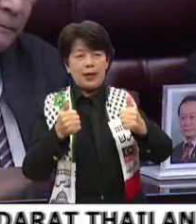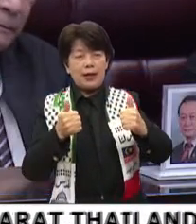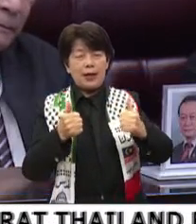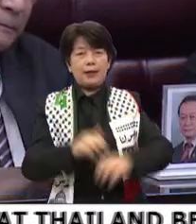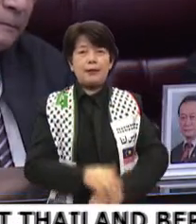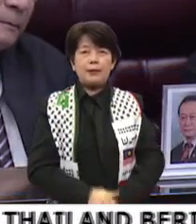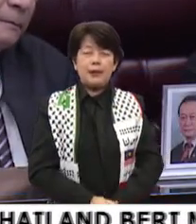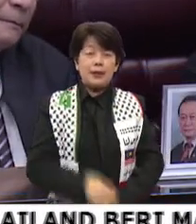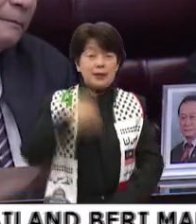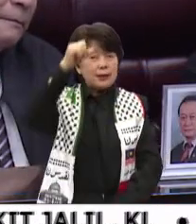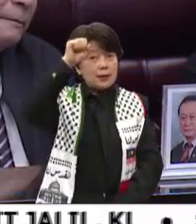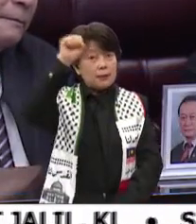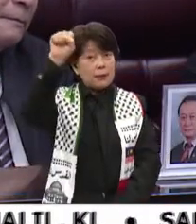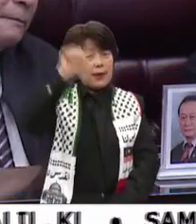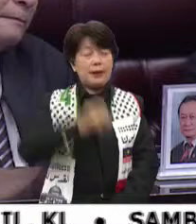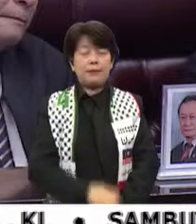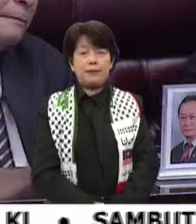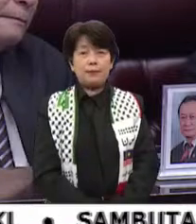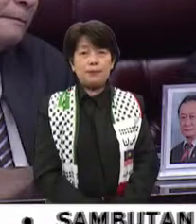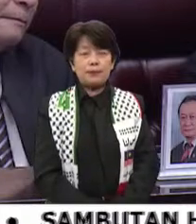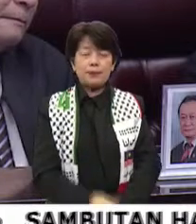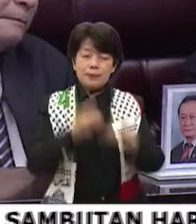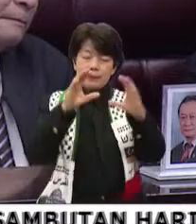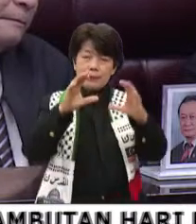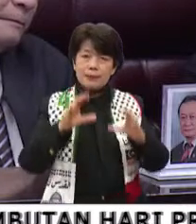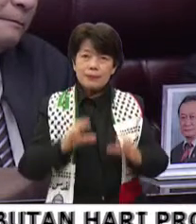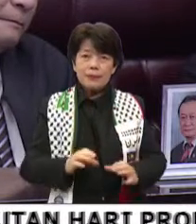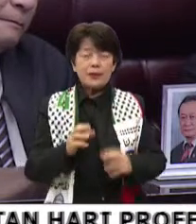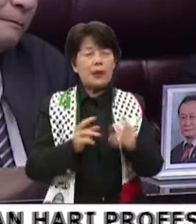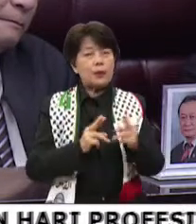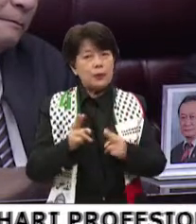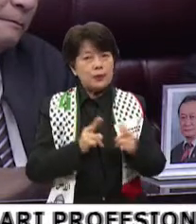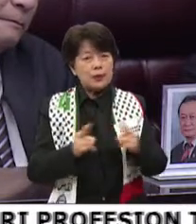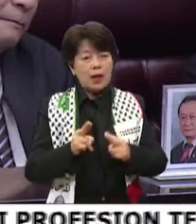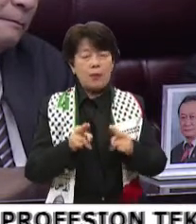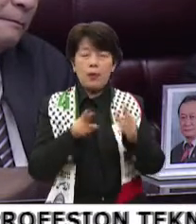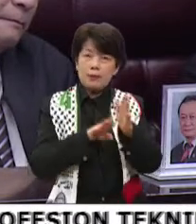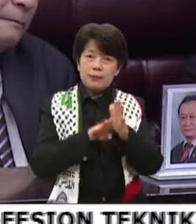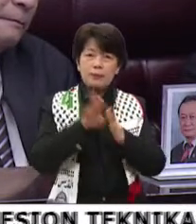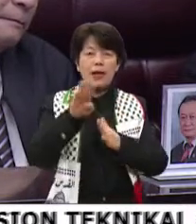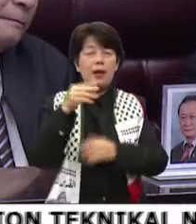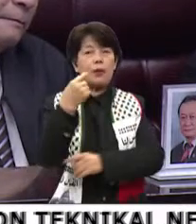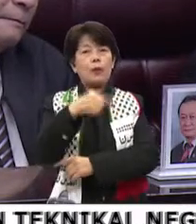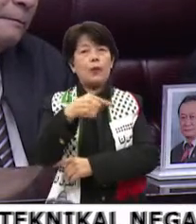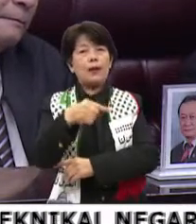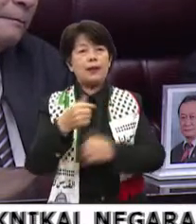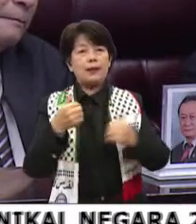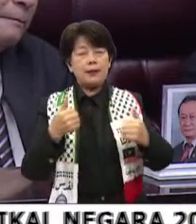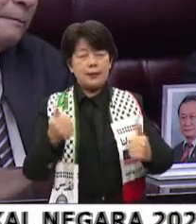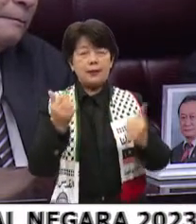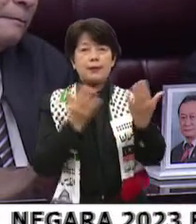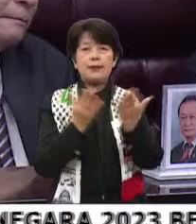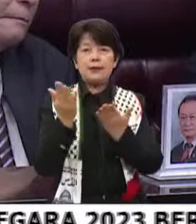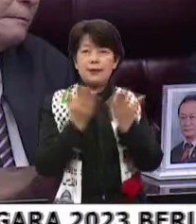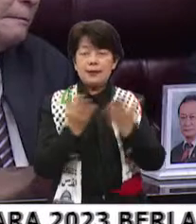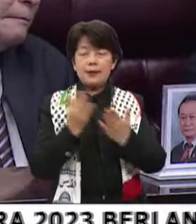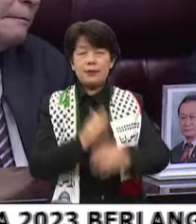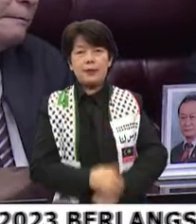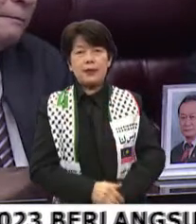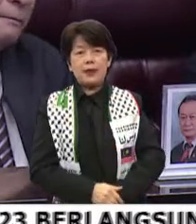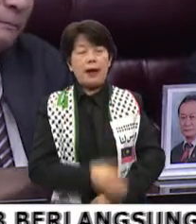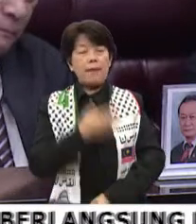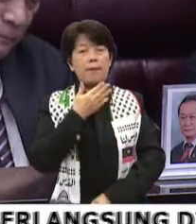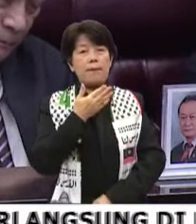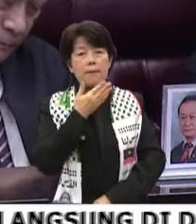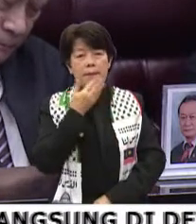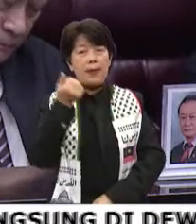di wilayahbah dan usaha dalam meningkatkanali yang lebih